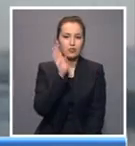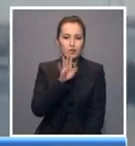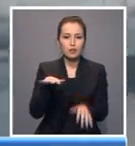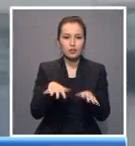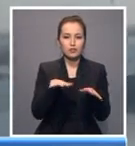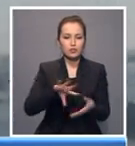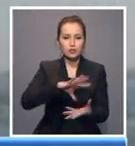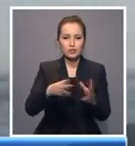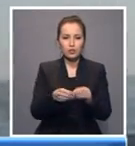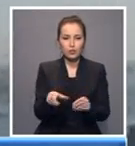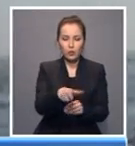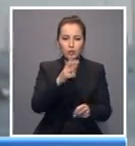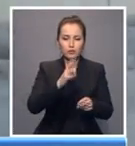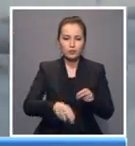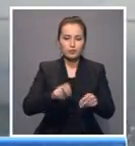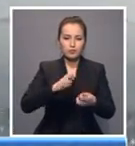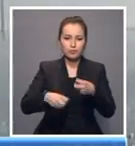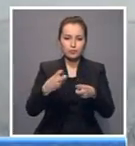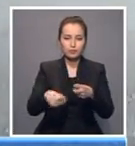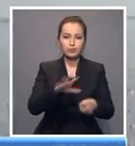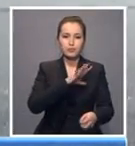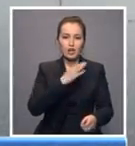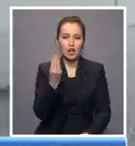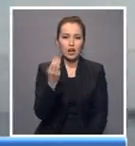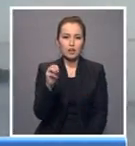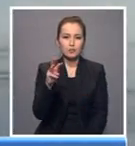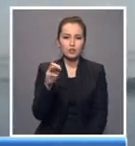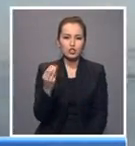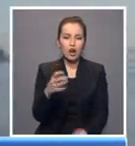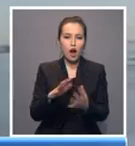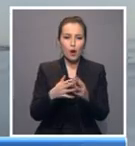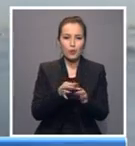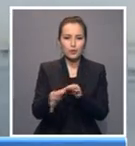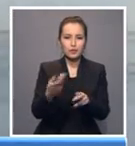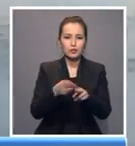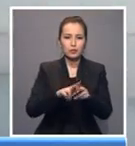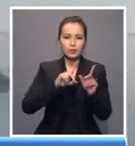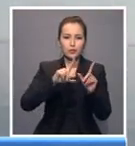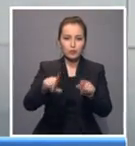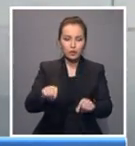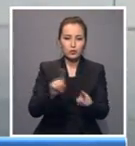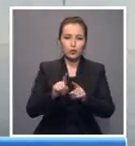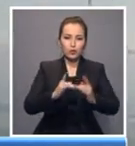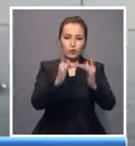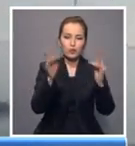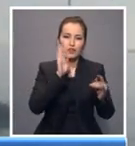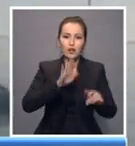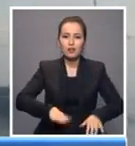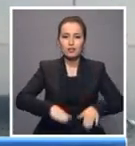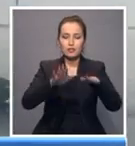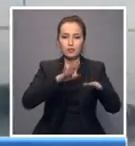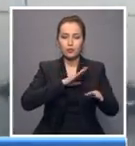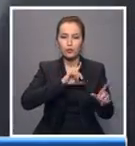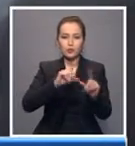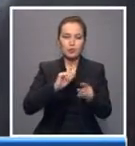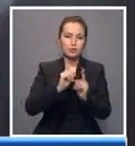жол жиегіндегі бөгеттерді бұзып, жарып өткен. Сондай-ақ Шамшығалдаяқов ауылынан Ақтам елді мекеніне бара жатқан жолдағы көпірді де су басып, әрі-бері